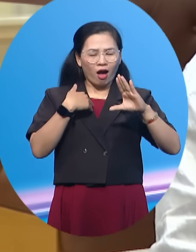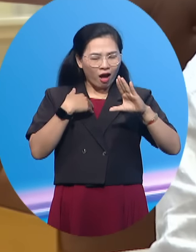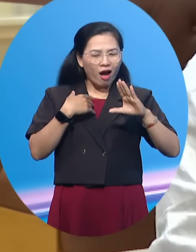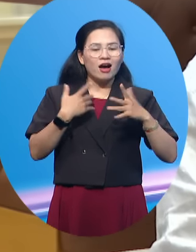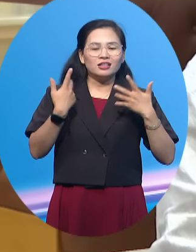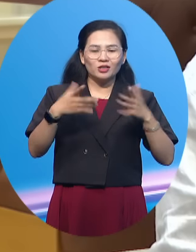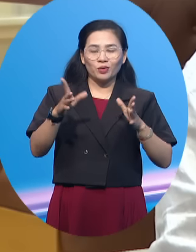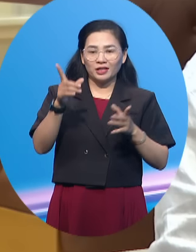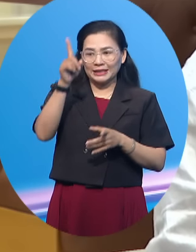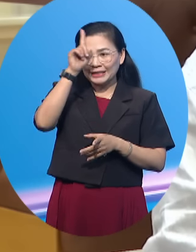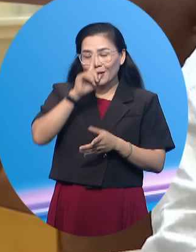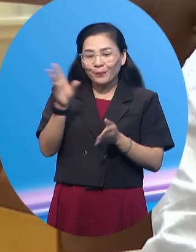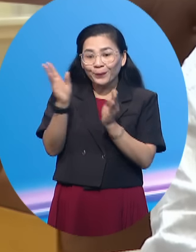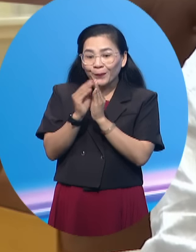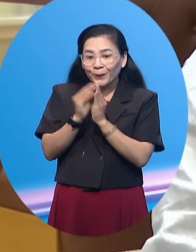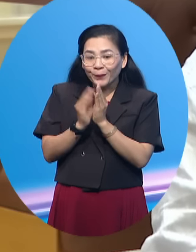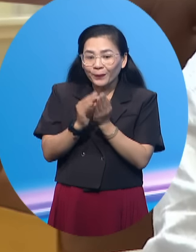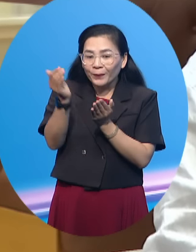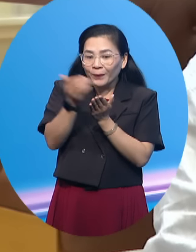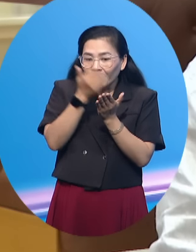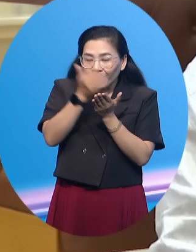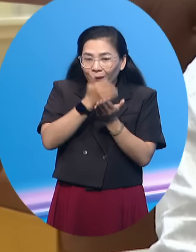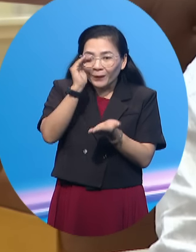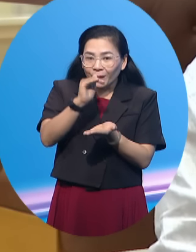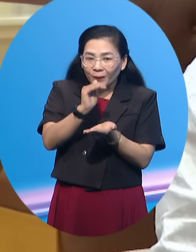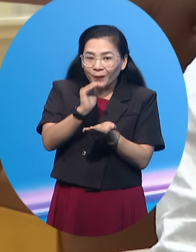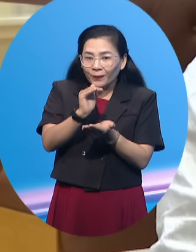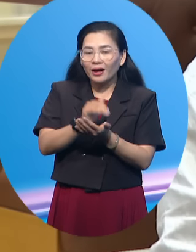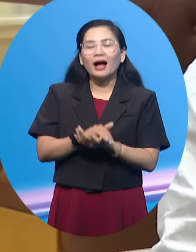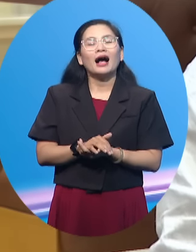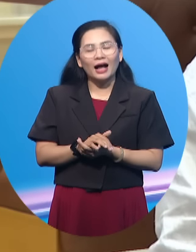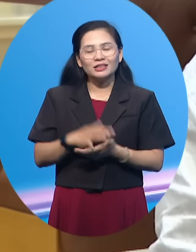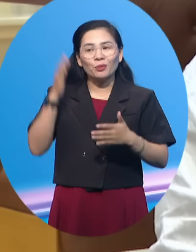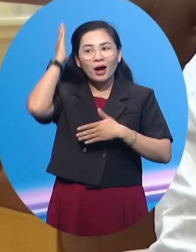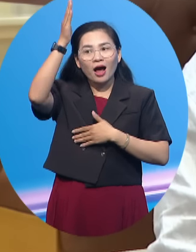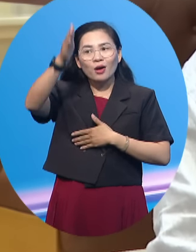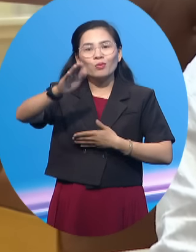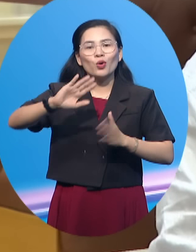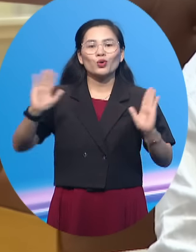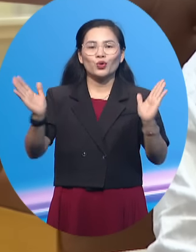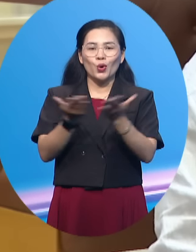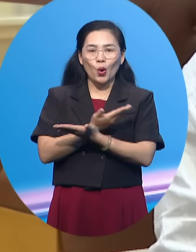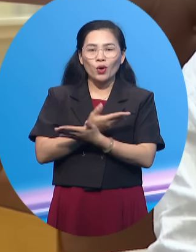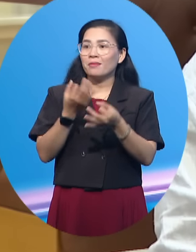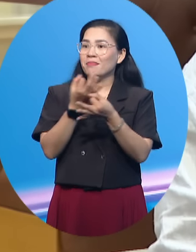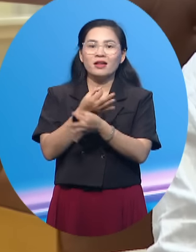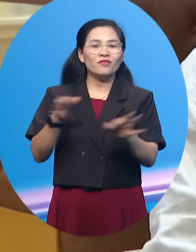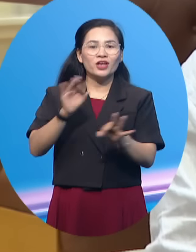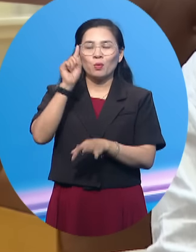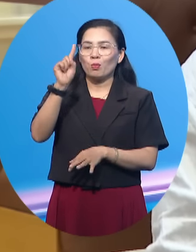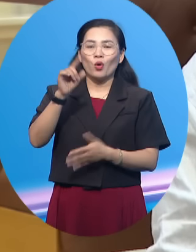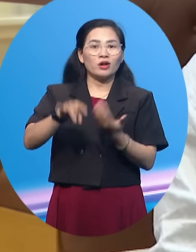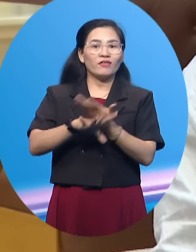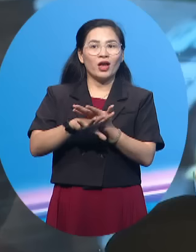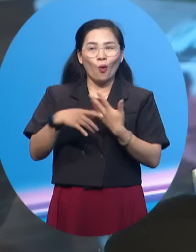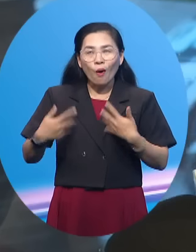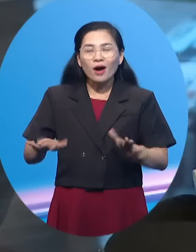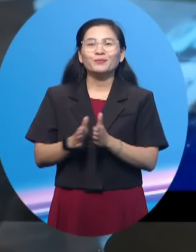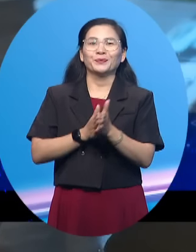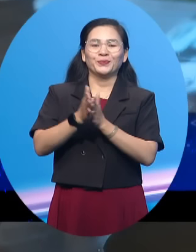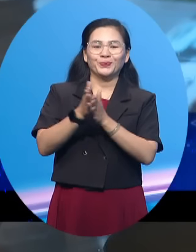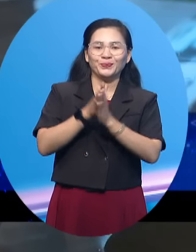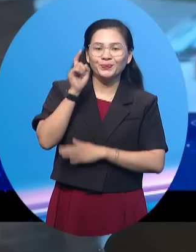sử dụng chi tiêu và mình tích điểm ở trong ví reward thì em sẽ được đổi cốc free, nên là em cảm thấy rất là vui và hào hứng. Các